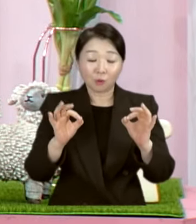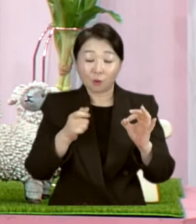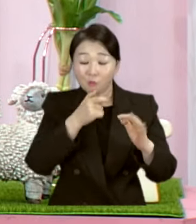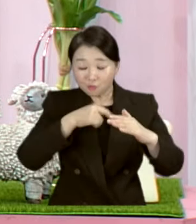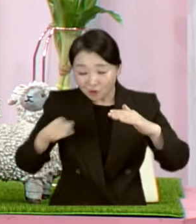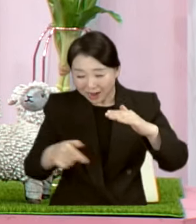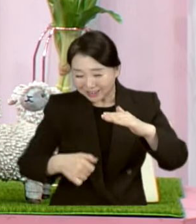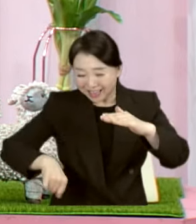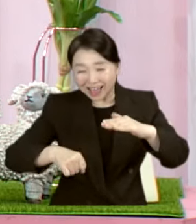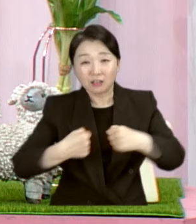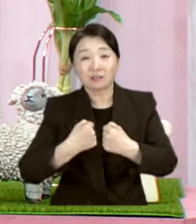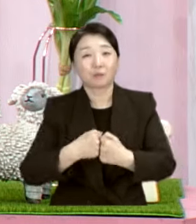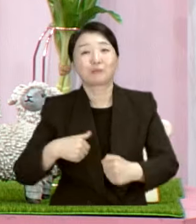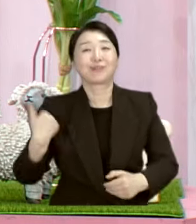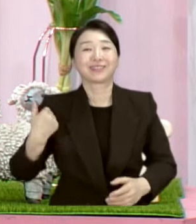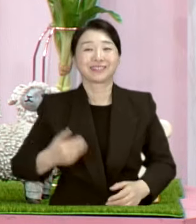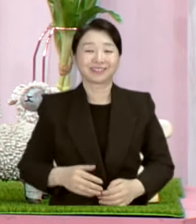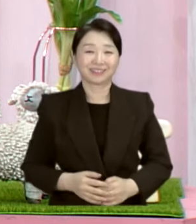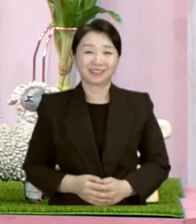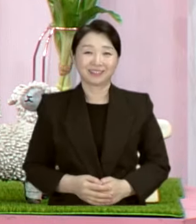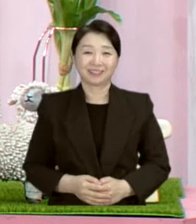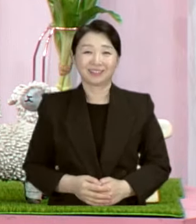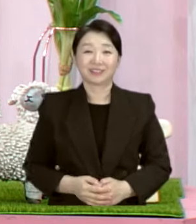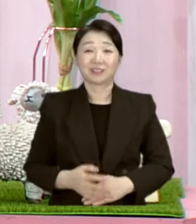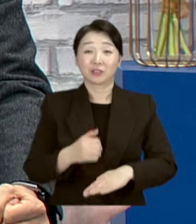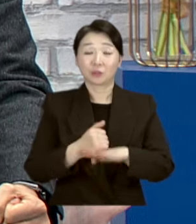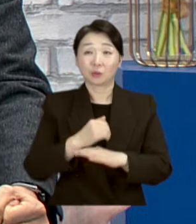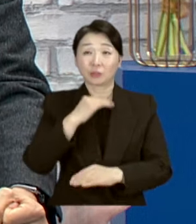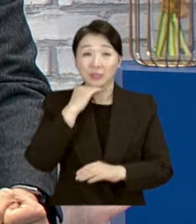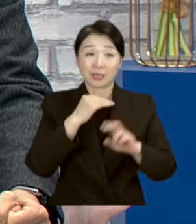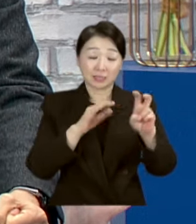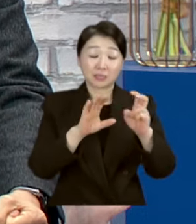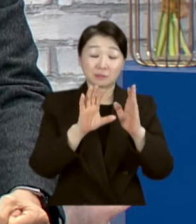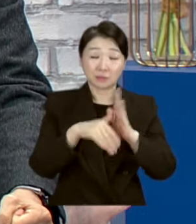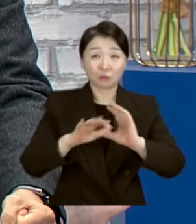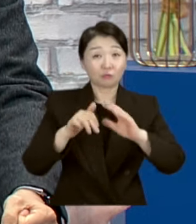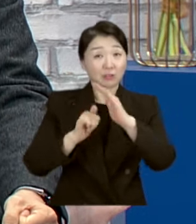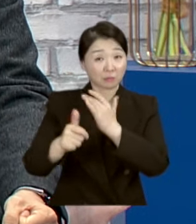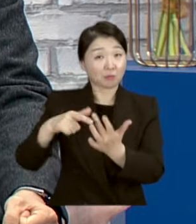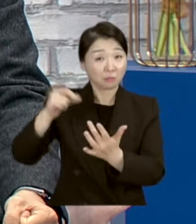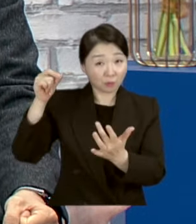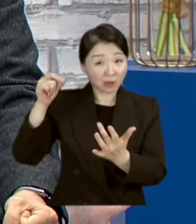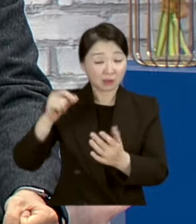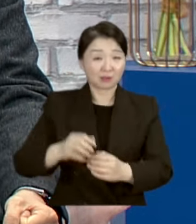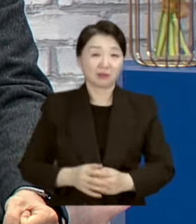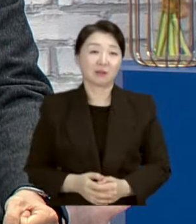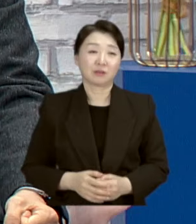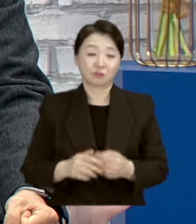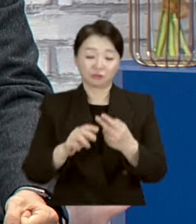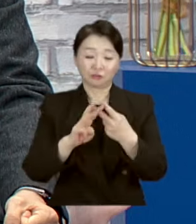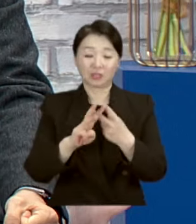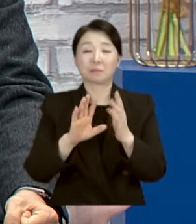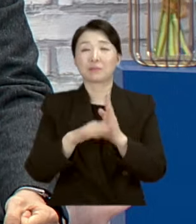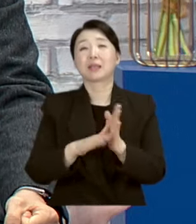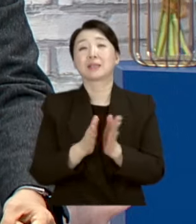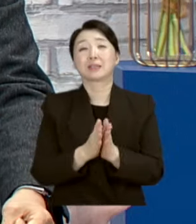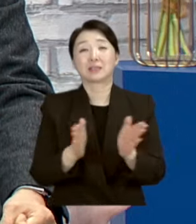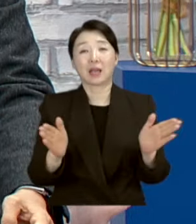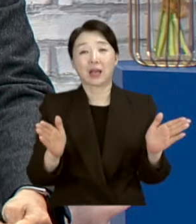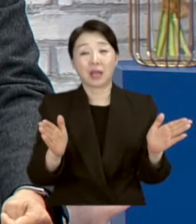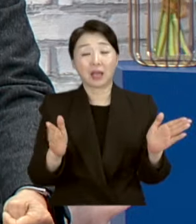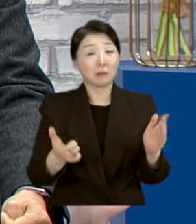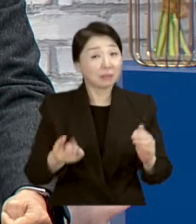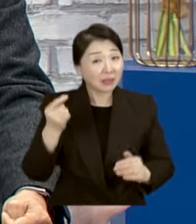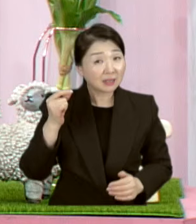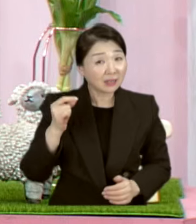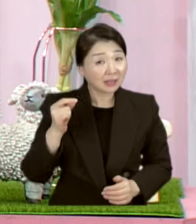격투기는 모르고 시작한 거 아니에요? 격투기는 몰랐어요. 야. 그래서 20살 때 국가대표 발탁됐어요? 네. 야, 중3 때 시작을 해서. 네. 그러면 이게